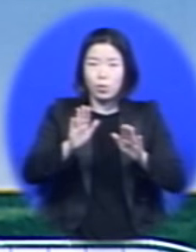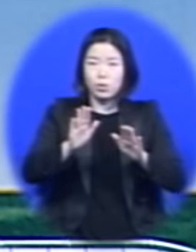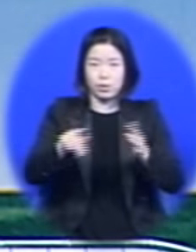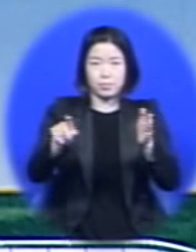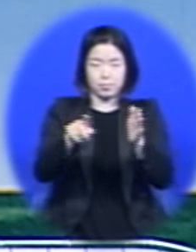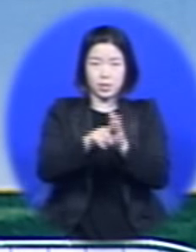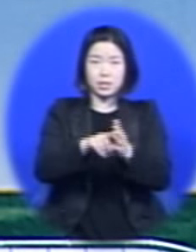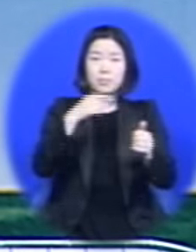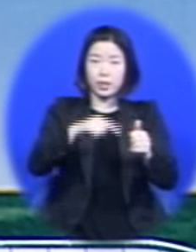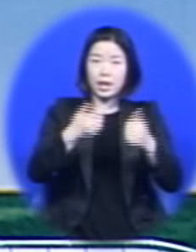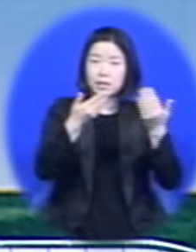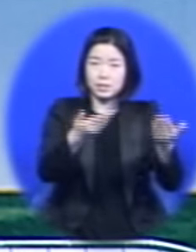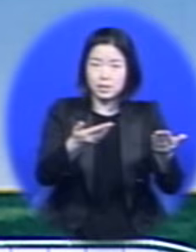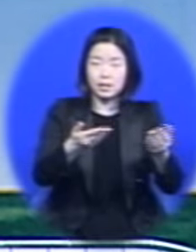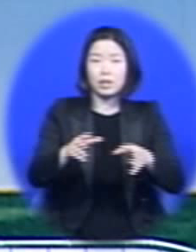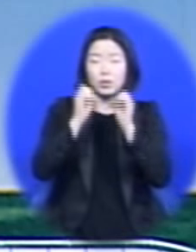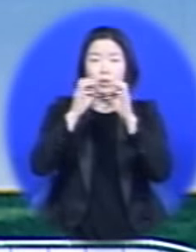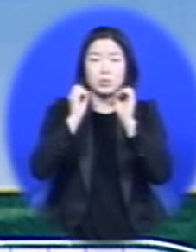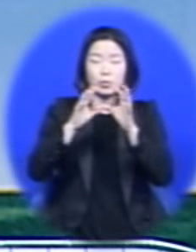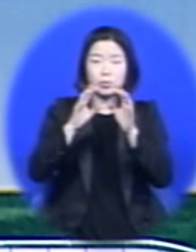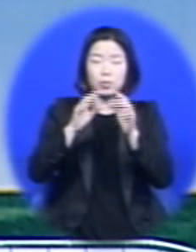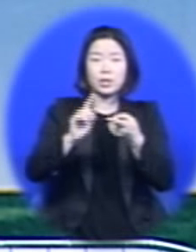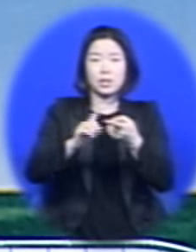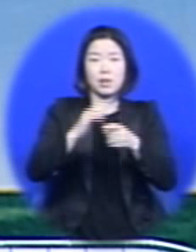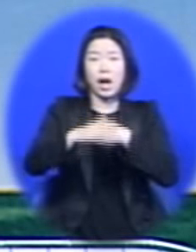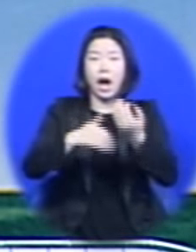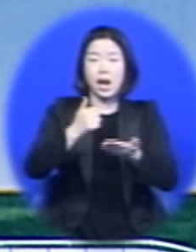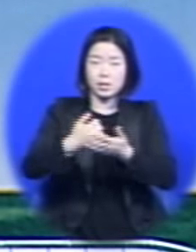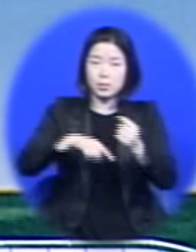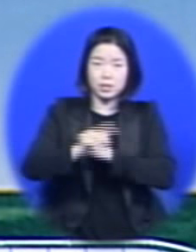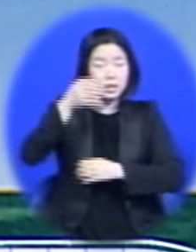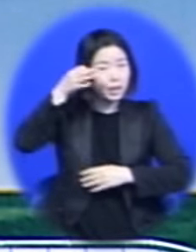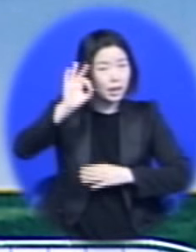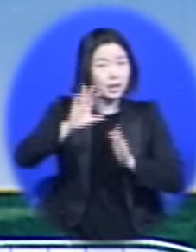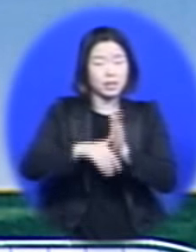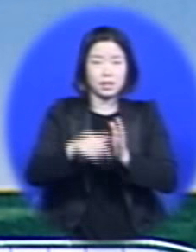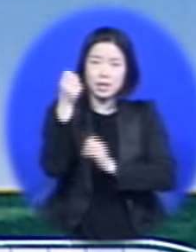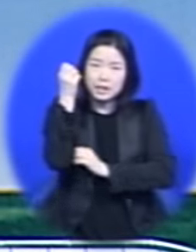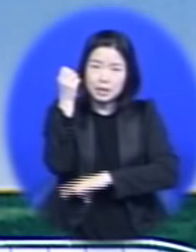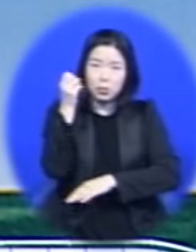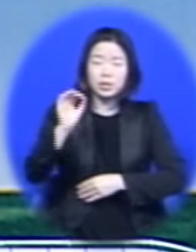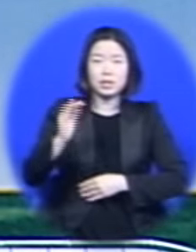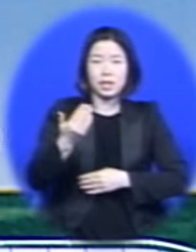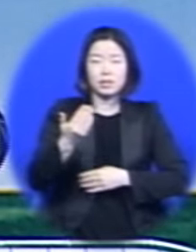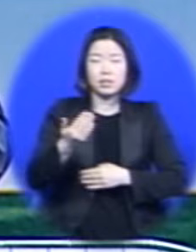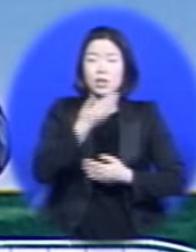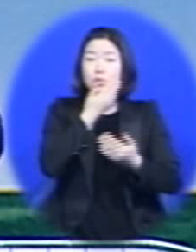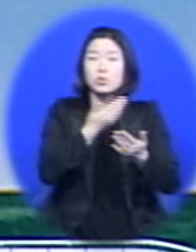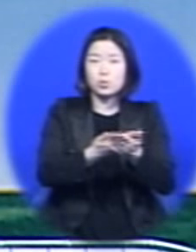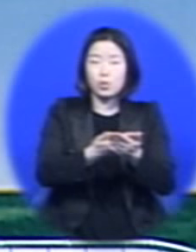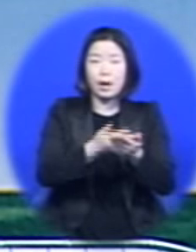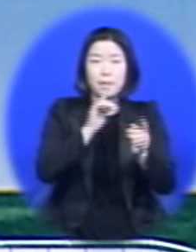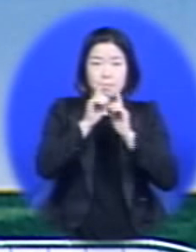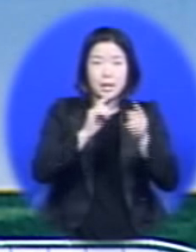때 또는 전도에 대해서 우리가 하나님의 뜻을 깨달을 때 근거가 되는 굉장히 중요한 본문이지만, 사실상